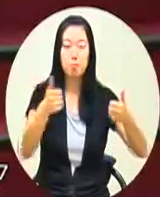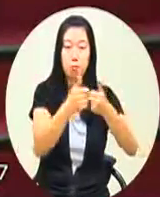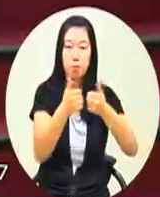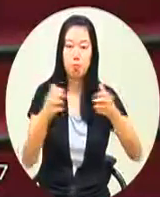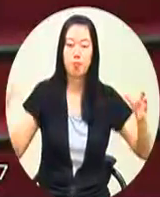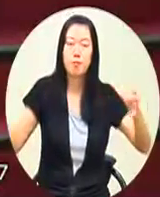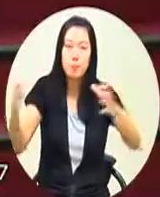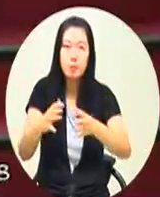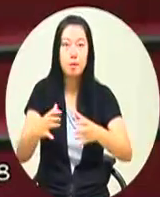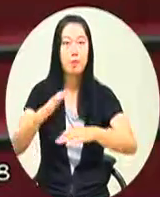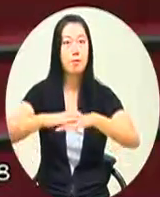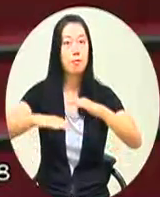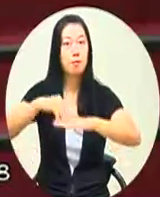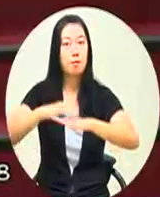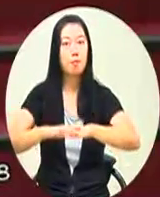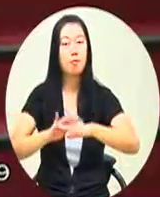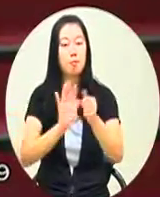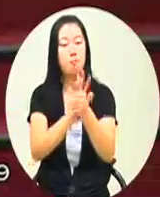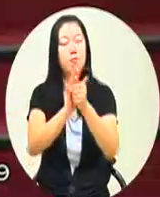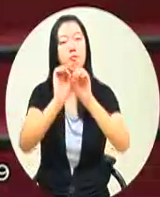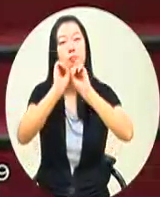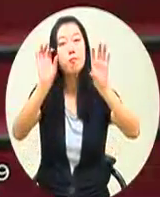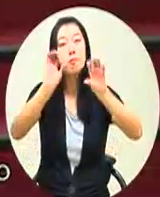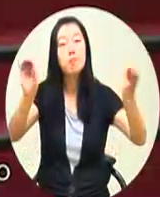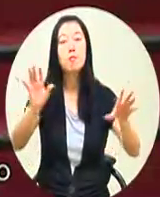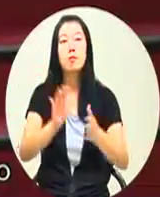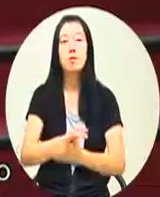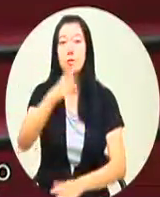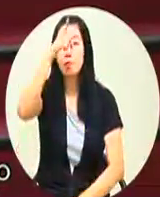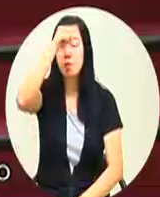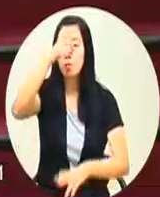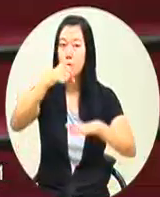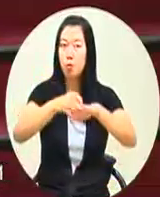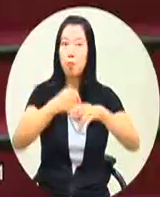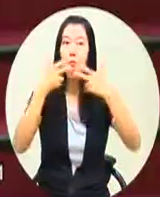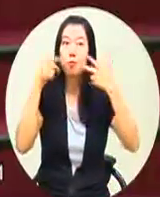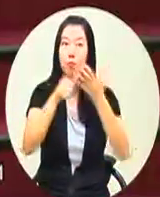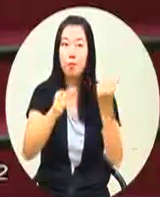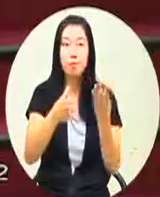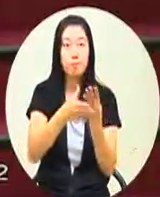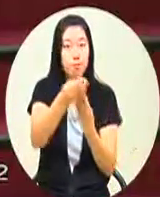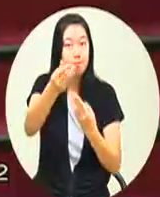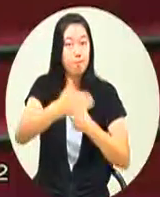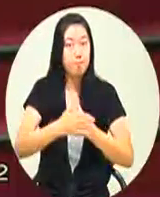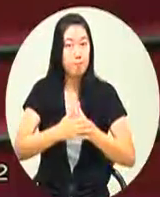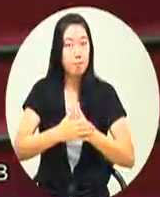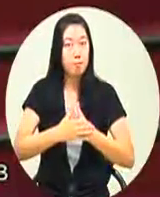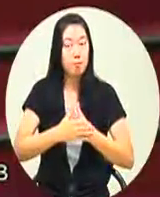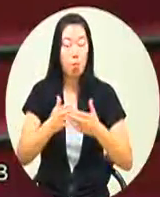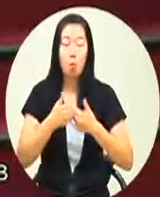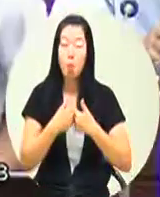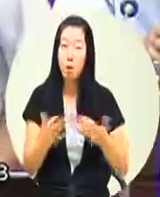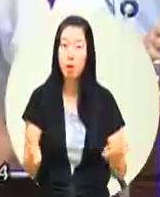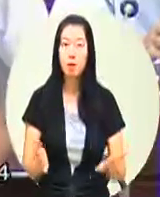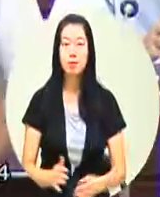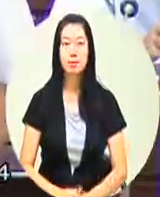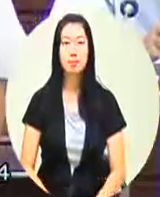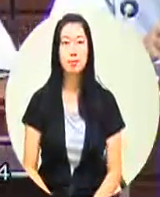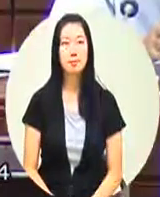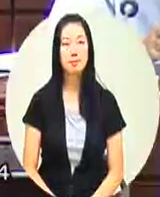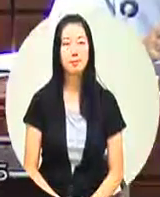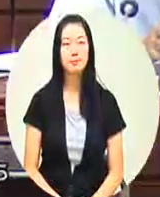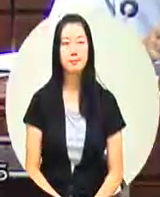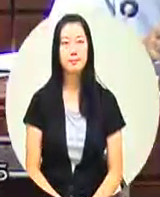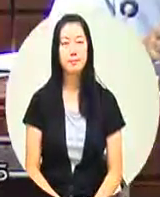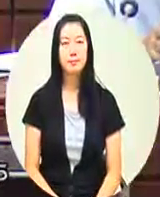起协助行销黄金野生茶，请局长答复。 请局长答复。 好，